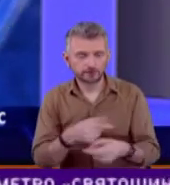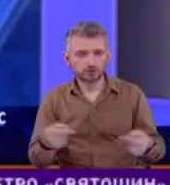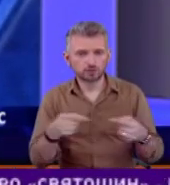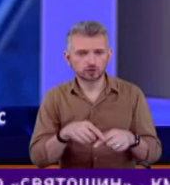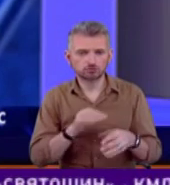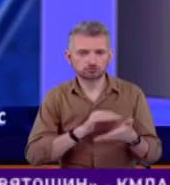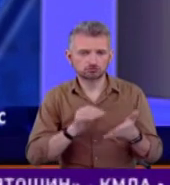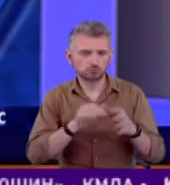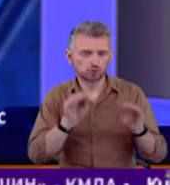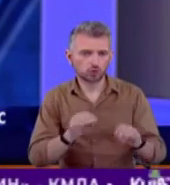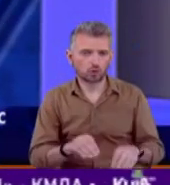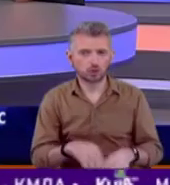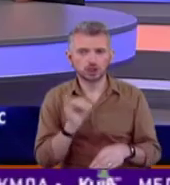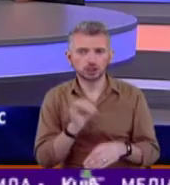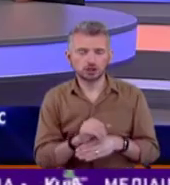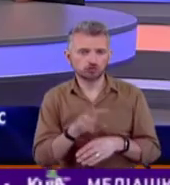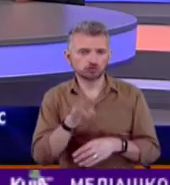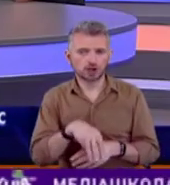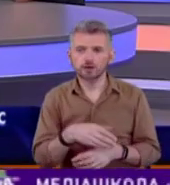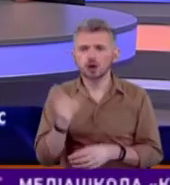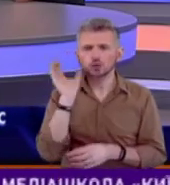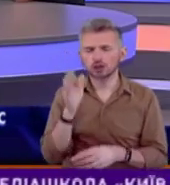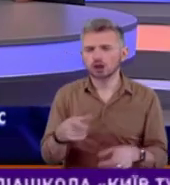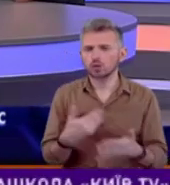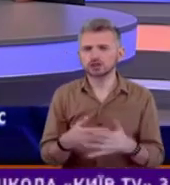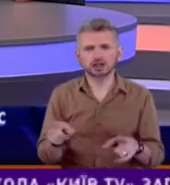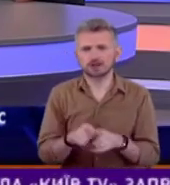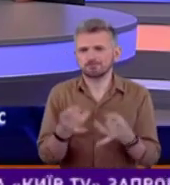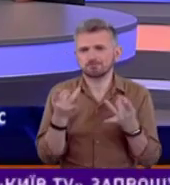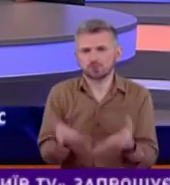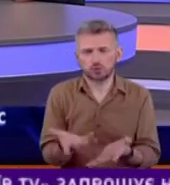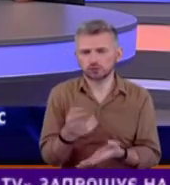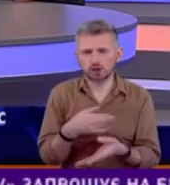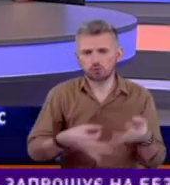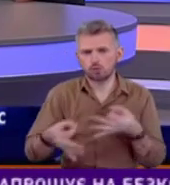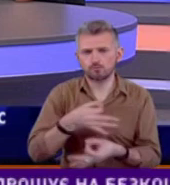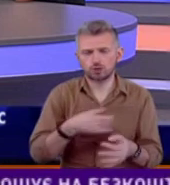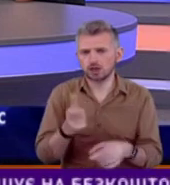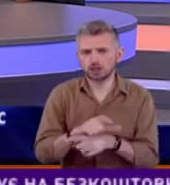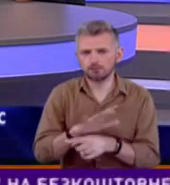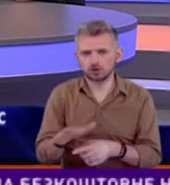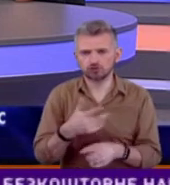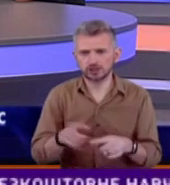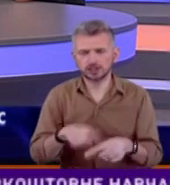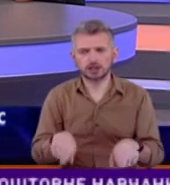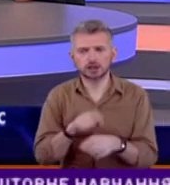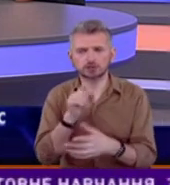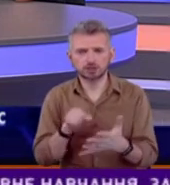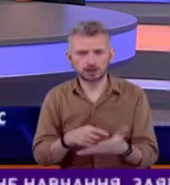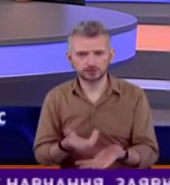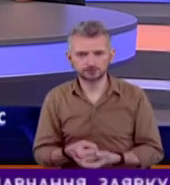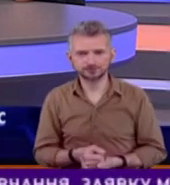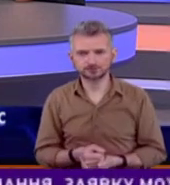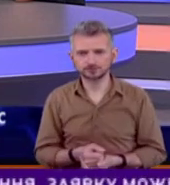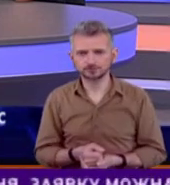складається протокол і відповідно накладається штраф. Слухайте, а от таке от, просто як для обговорення, не більше, це таке запитання риторичне.